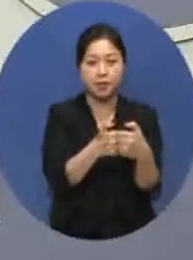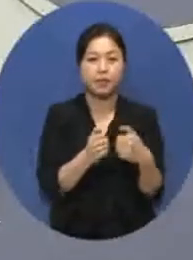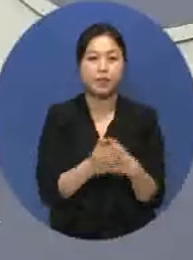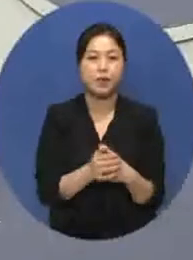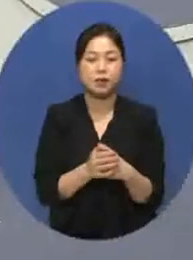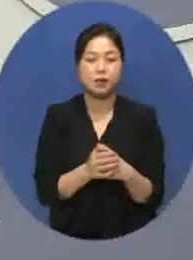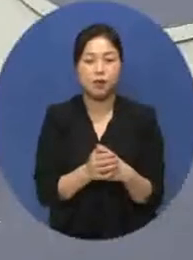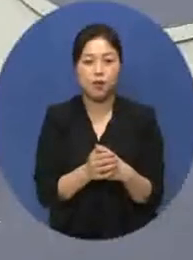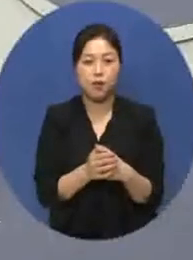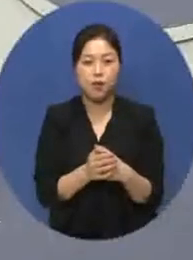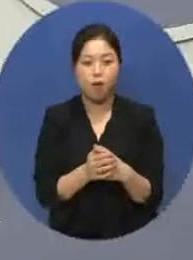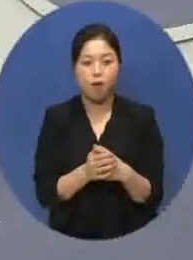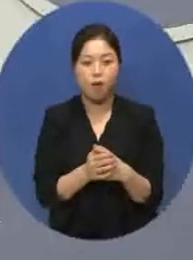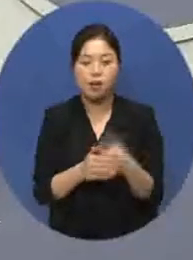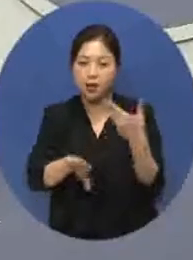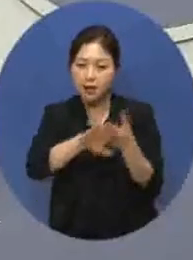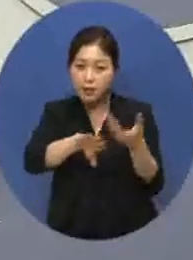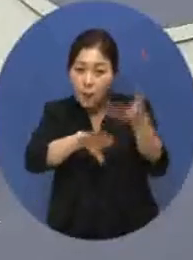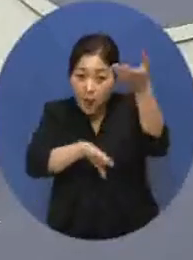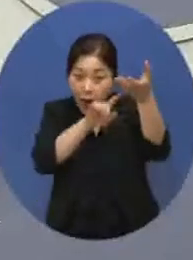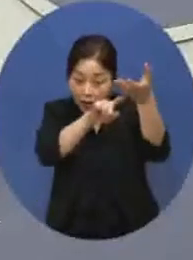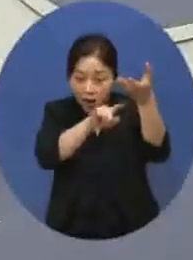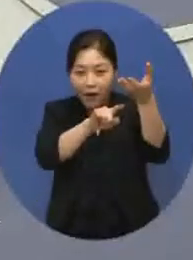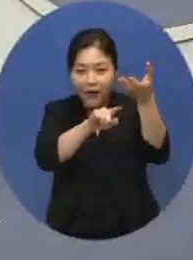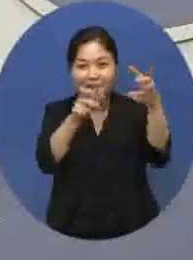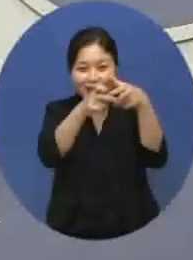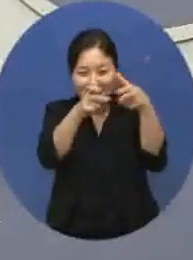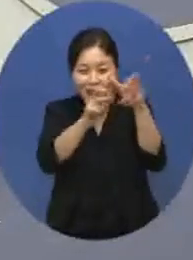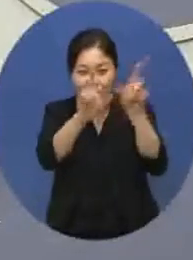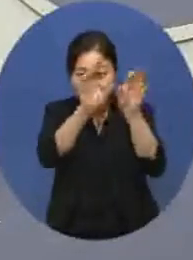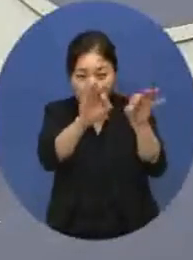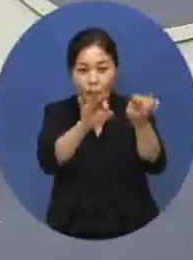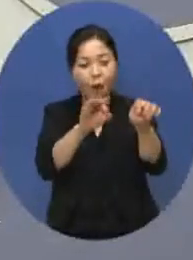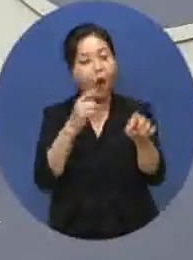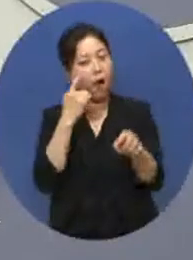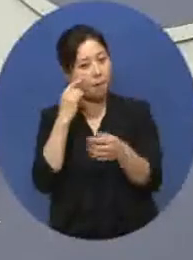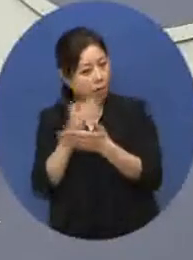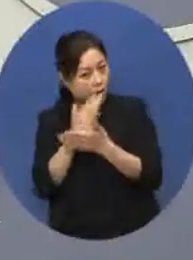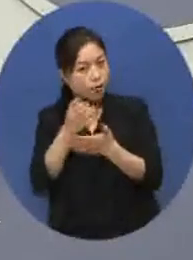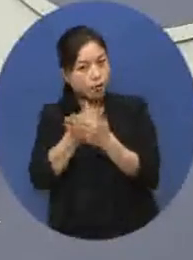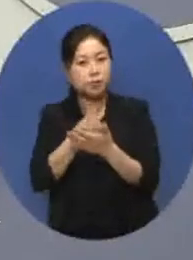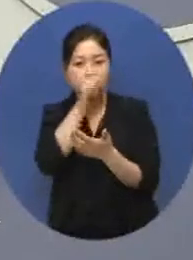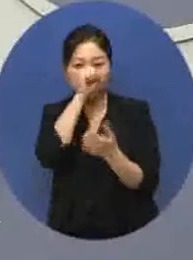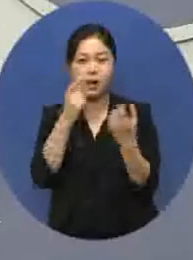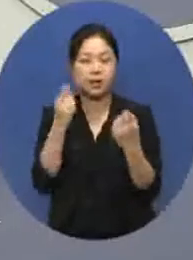대한 그런 걸 보시고 판단하시면 된다라고 이제 생각을 하는데